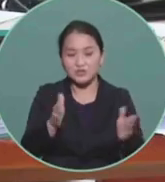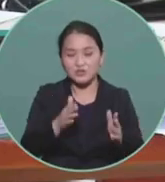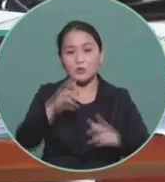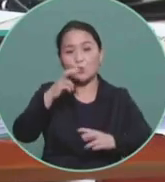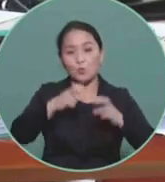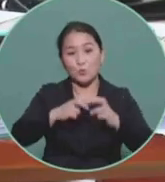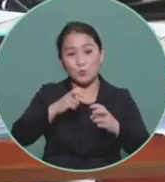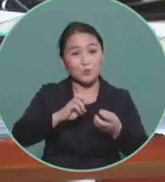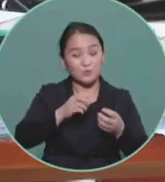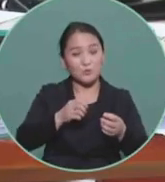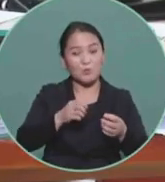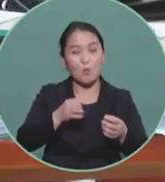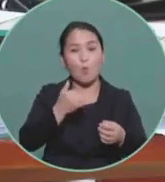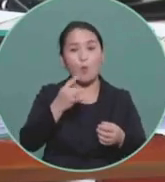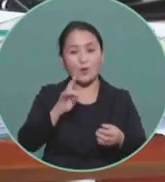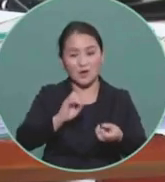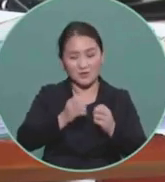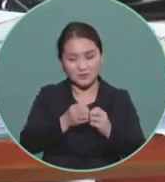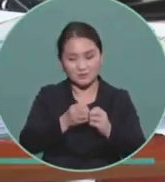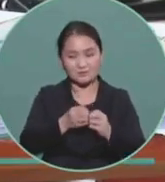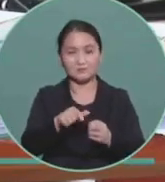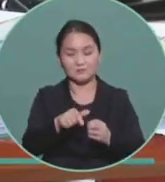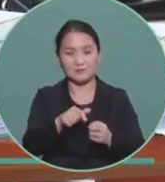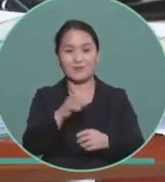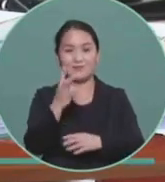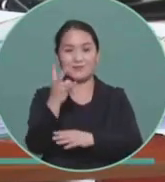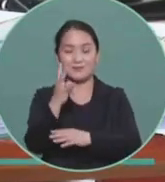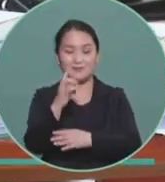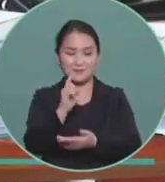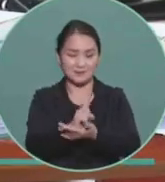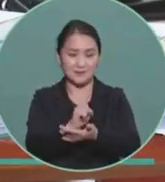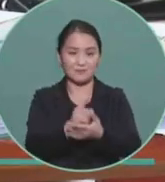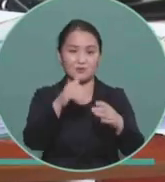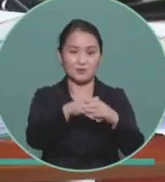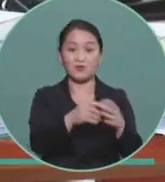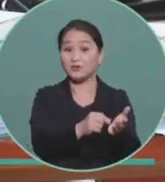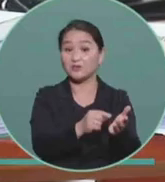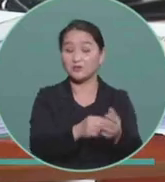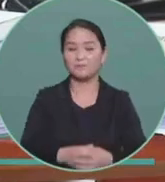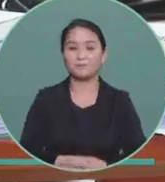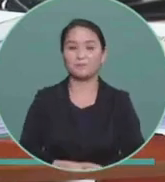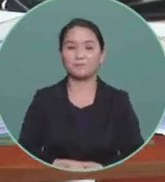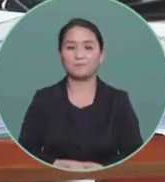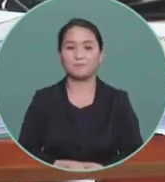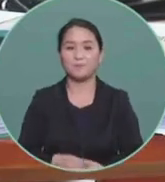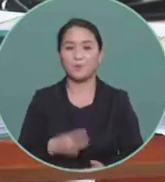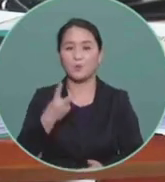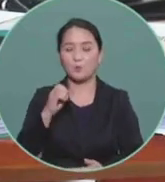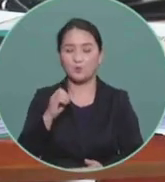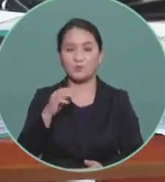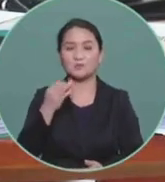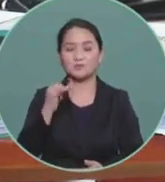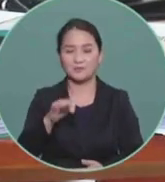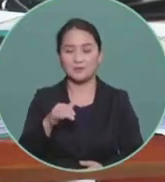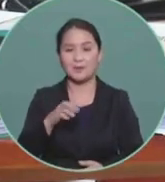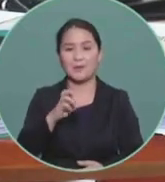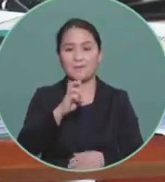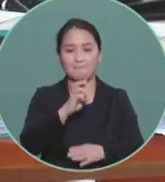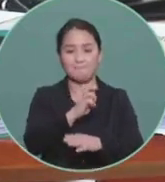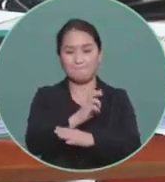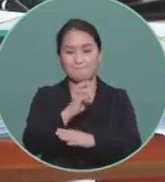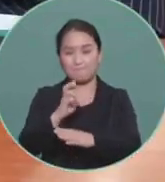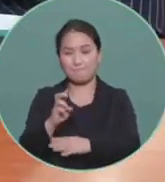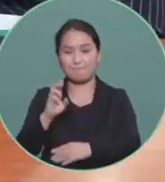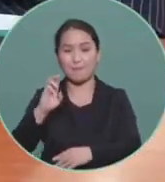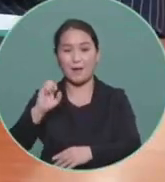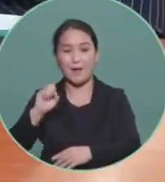эрхэлдэг тэр тодорхой ажил хэрэглэгчтэй ботсон ч тэр налаахд бол зайлшгүй орох шаардлагатай. Тэгээд одоо үе шаттайгаар Баханга дүүрэг, Багнуур